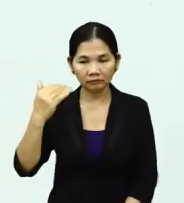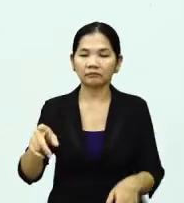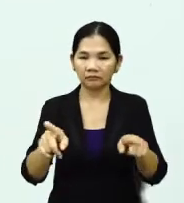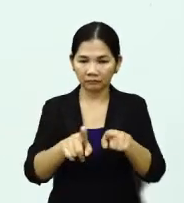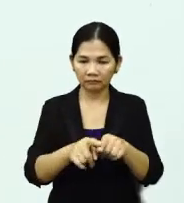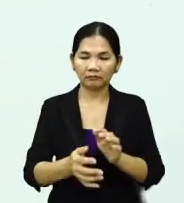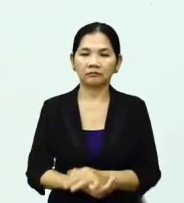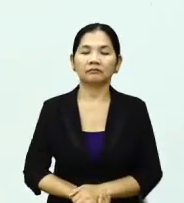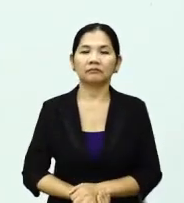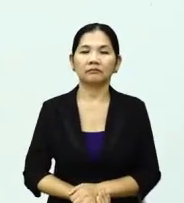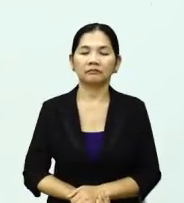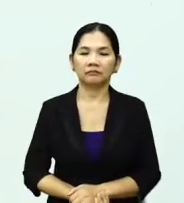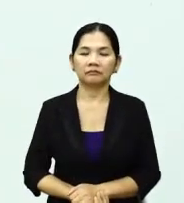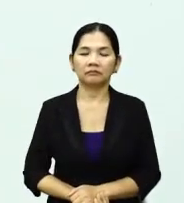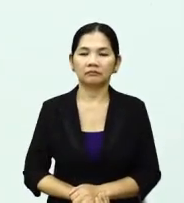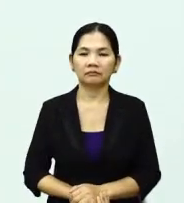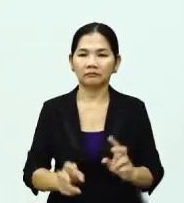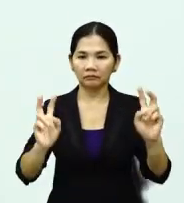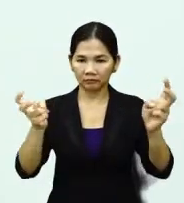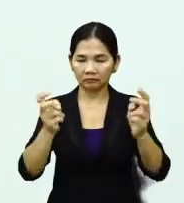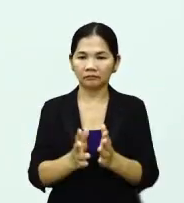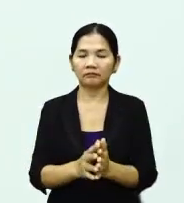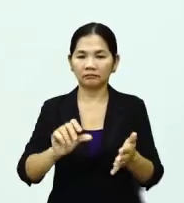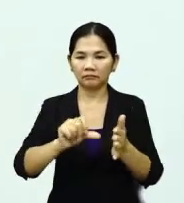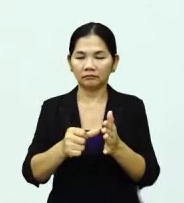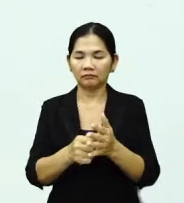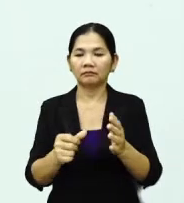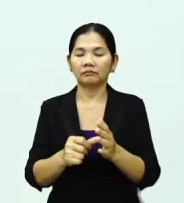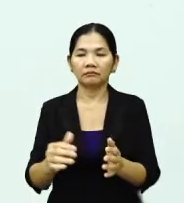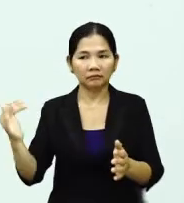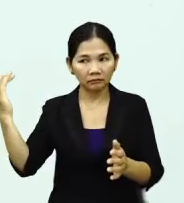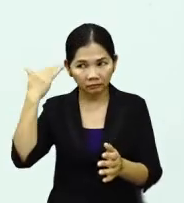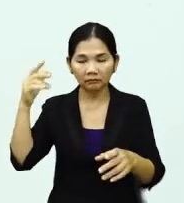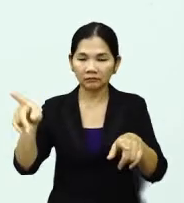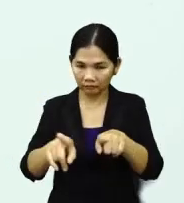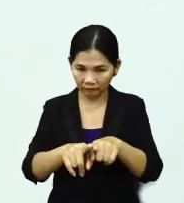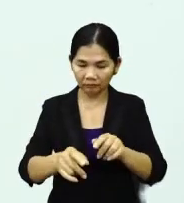con bao rồi vùng cái chỗ là khẳng mốc. Chà biệt sâu đổi.